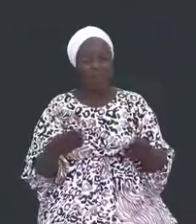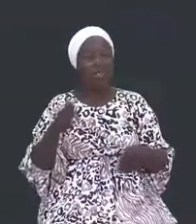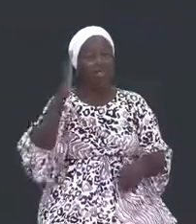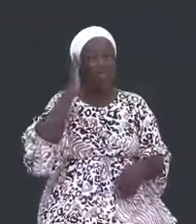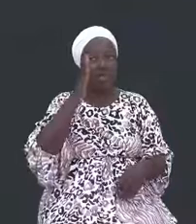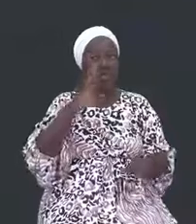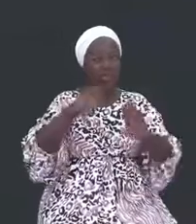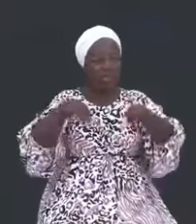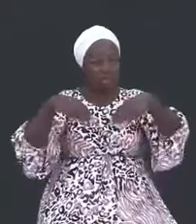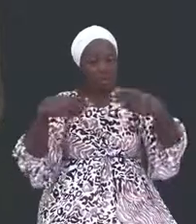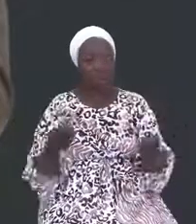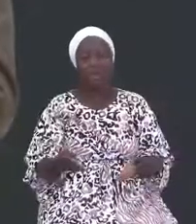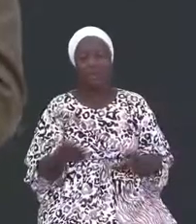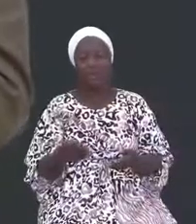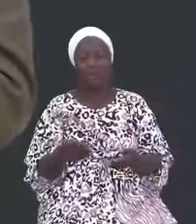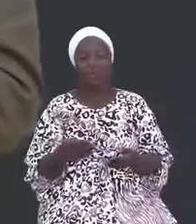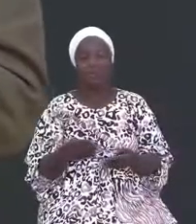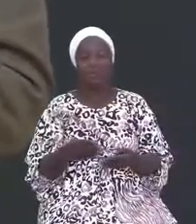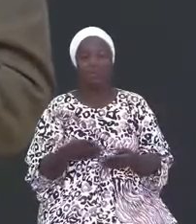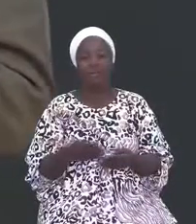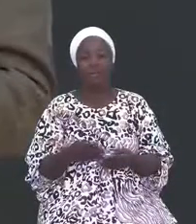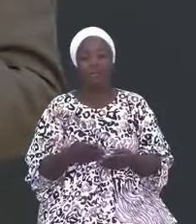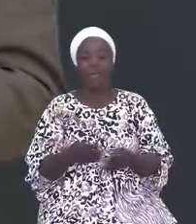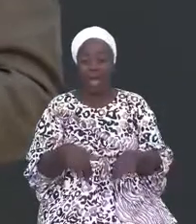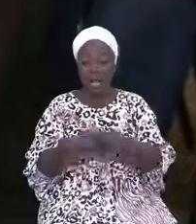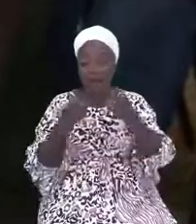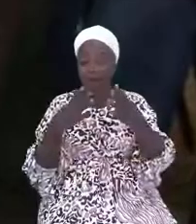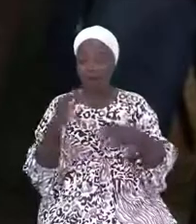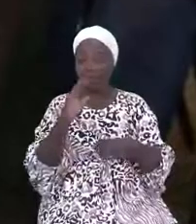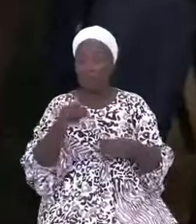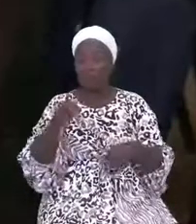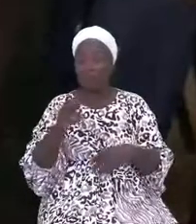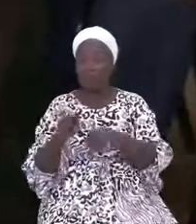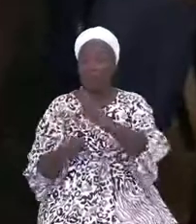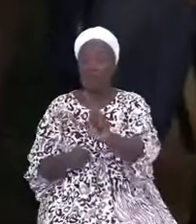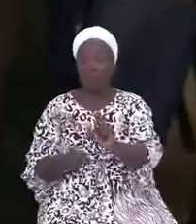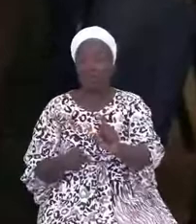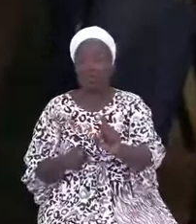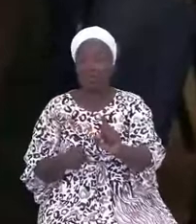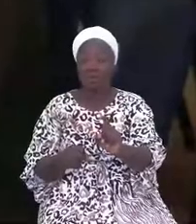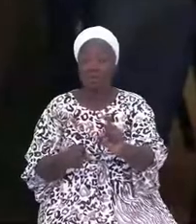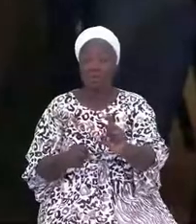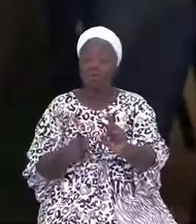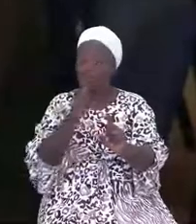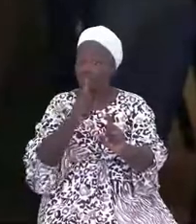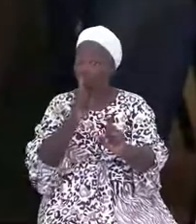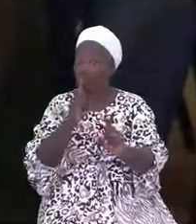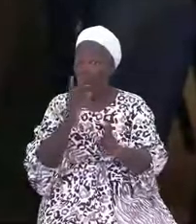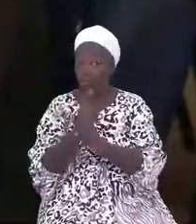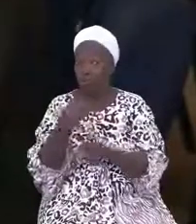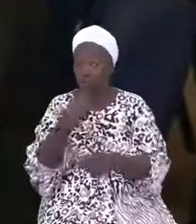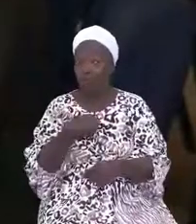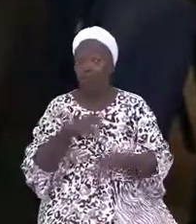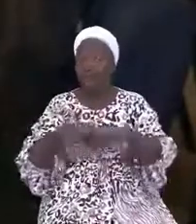pour voir à combien de temps besoin réellement réellement combien de temps